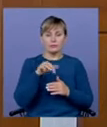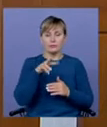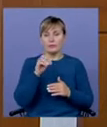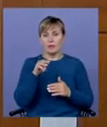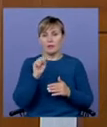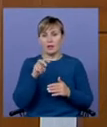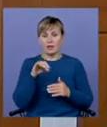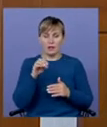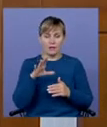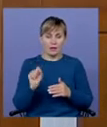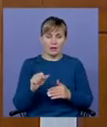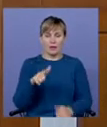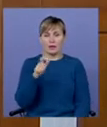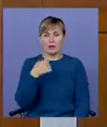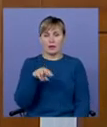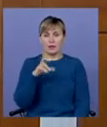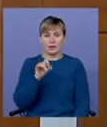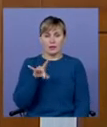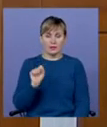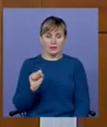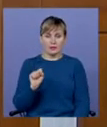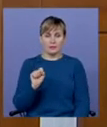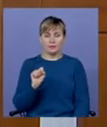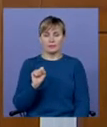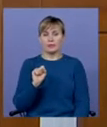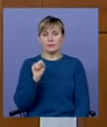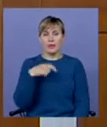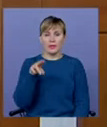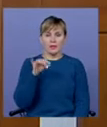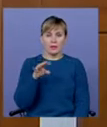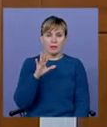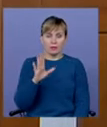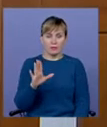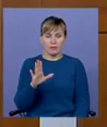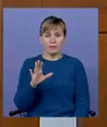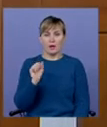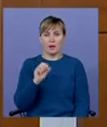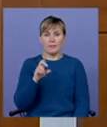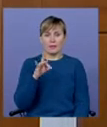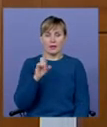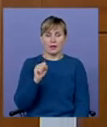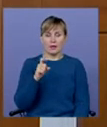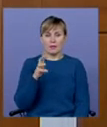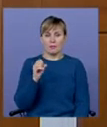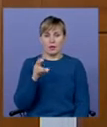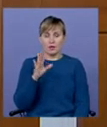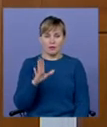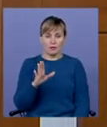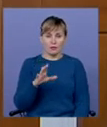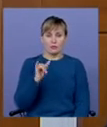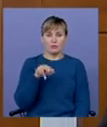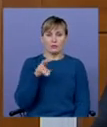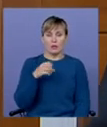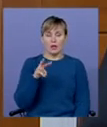Азамата Гайдаровича, Искакова Жасулана Мирамовича, Адилова Самата Салхановича, Абдрахманова Назима Алимжановича,